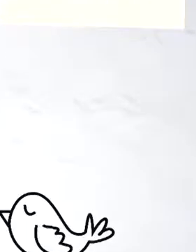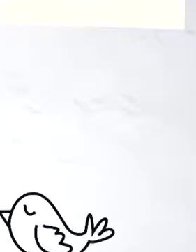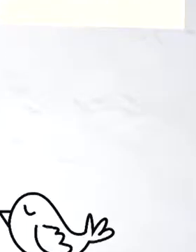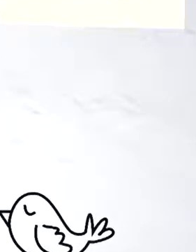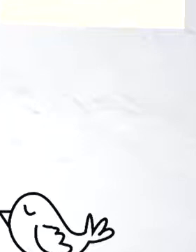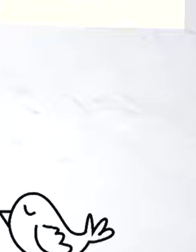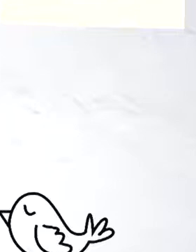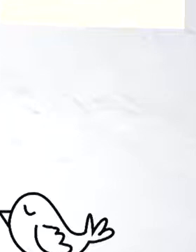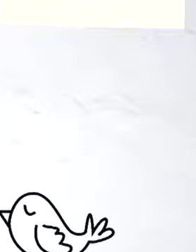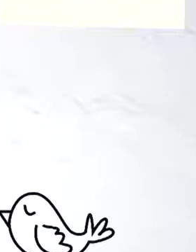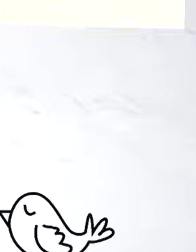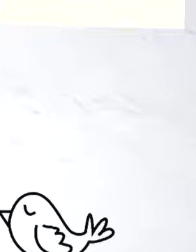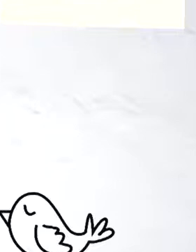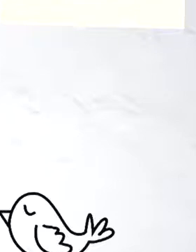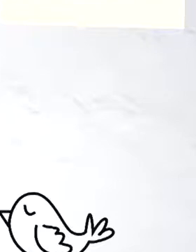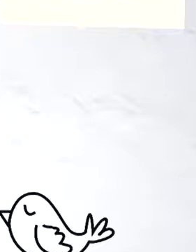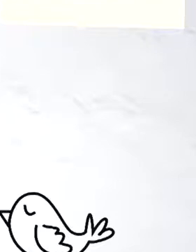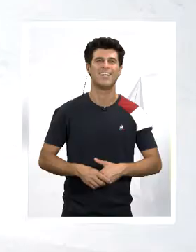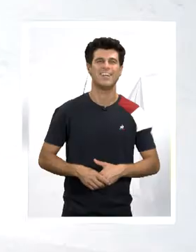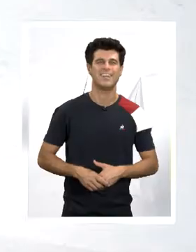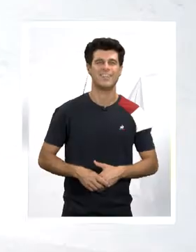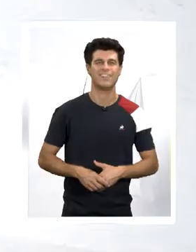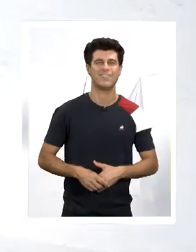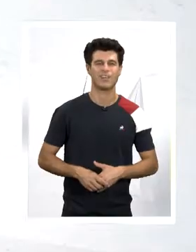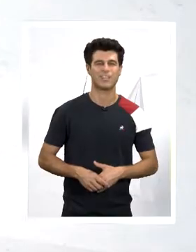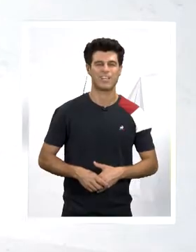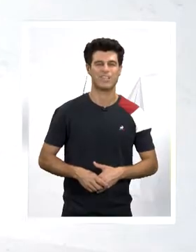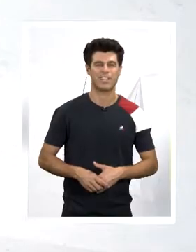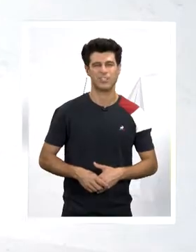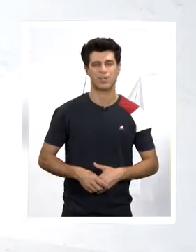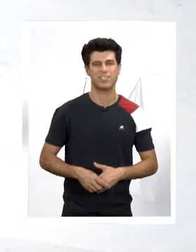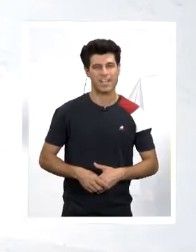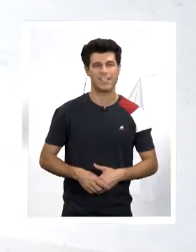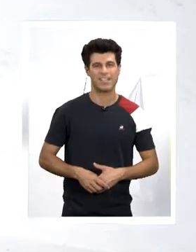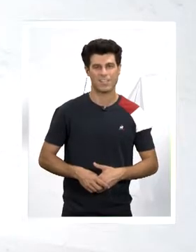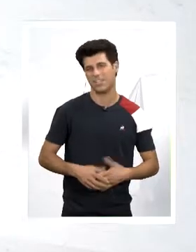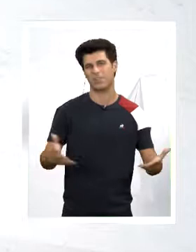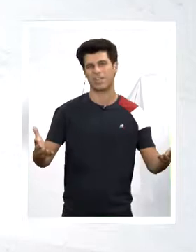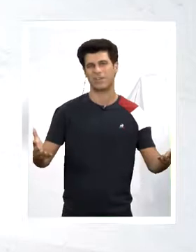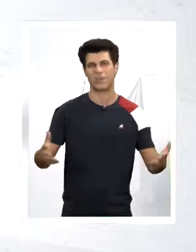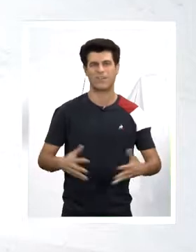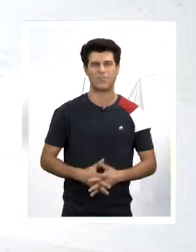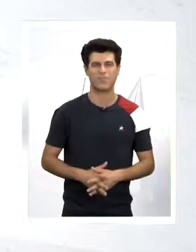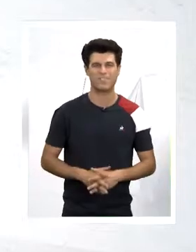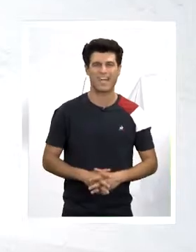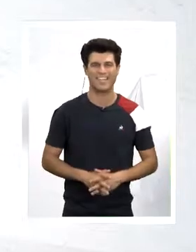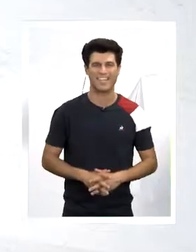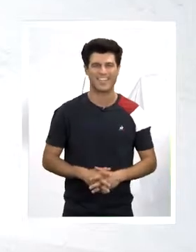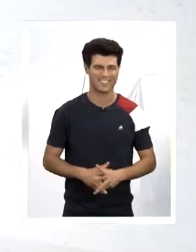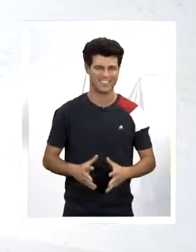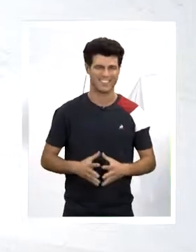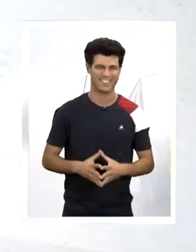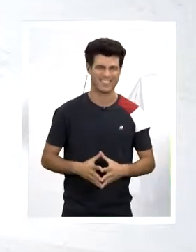מדהימה, עם מלא ידע ומלא נתינה. ואני רוצה עכשיו להגיד שלום לשרלה, שאני מכיר ואוהב. שלום